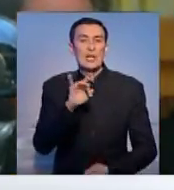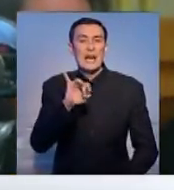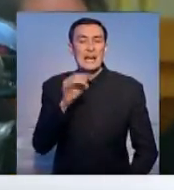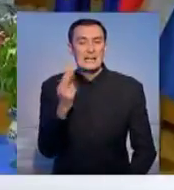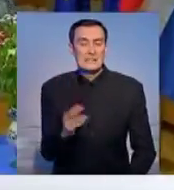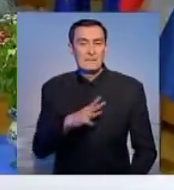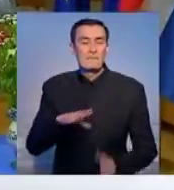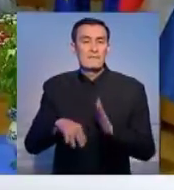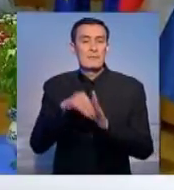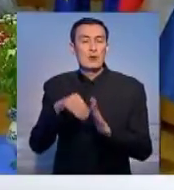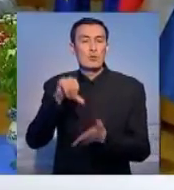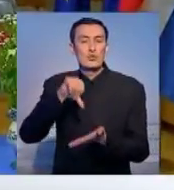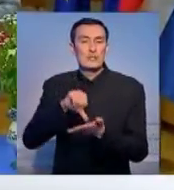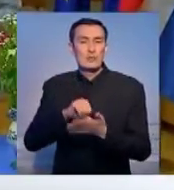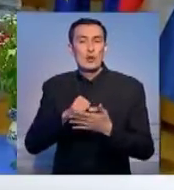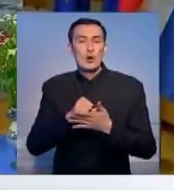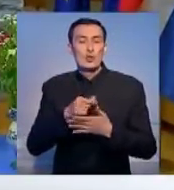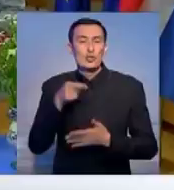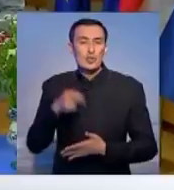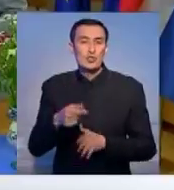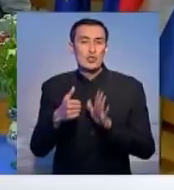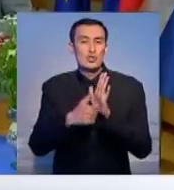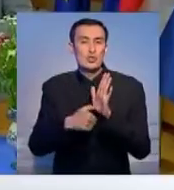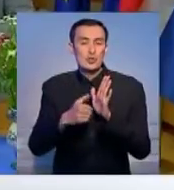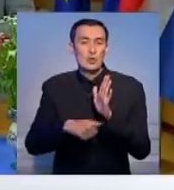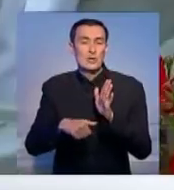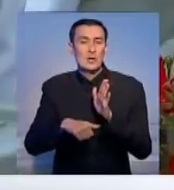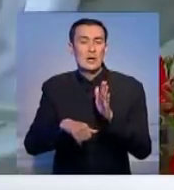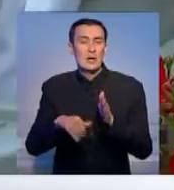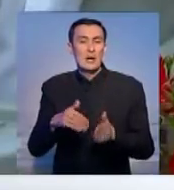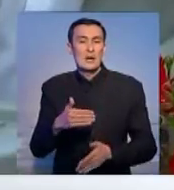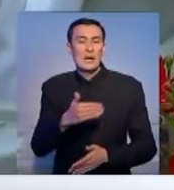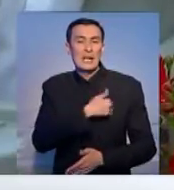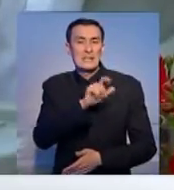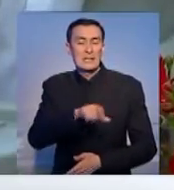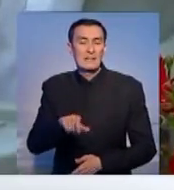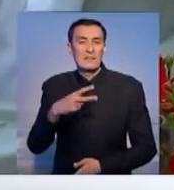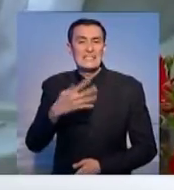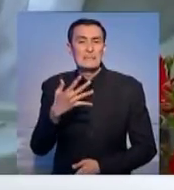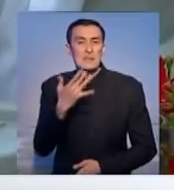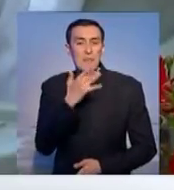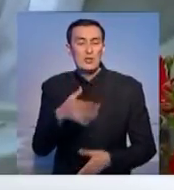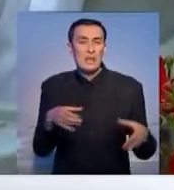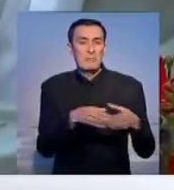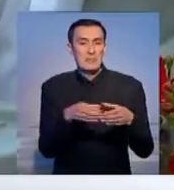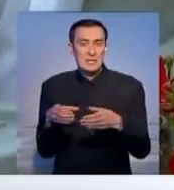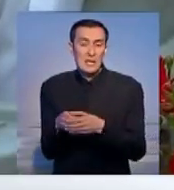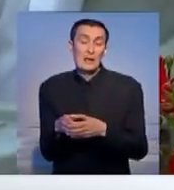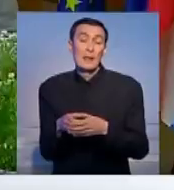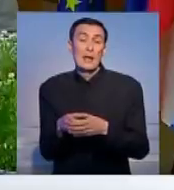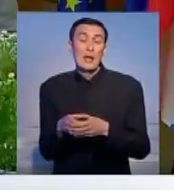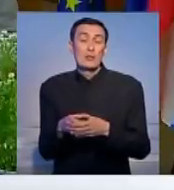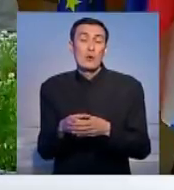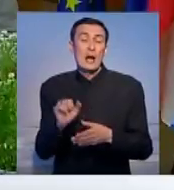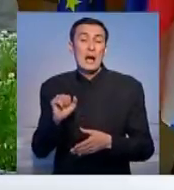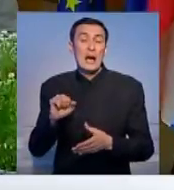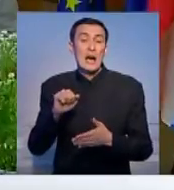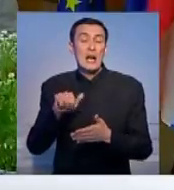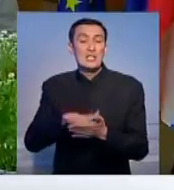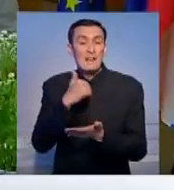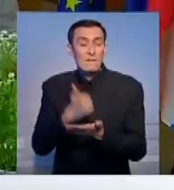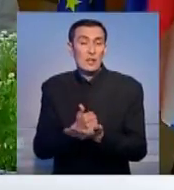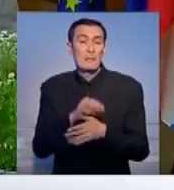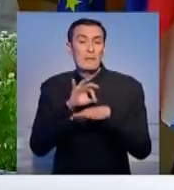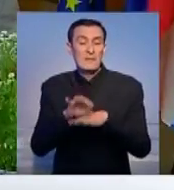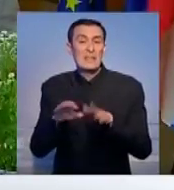в выборах примут участие 1600 кандидатов из от 25 политических объединений. Ну а основанием